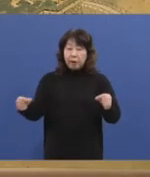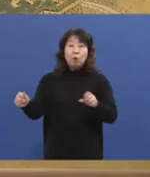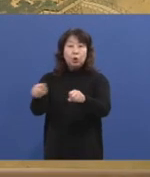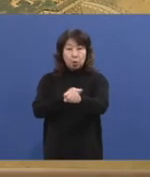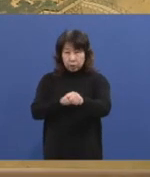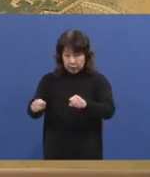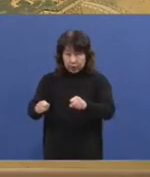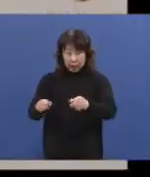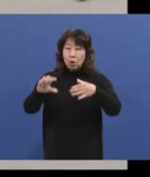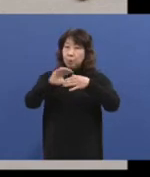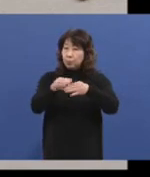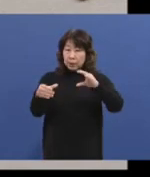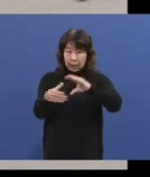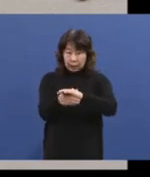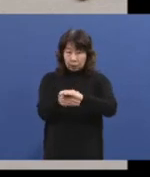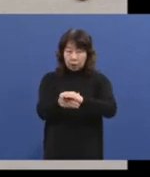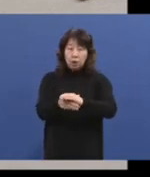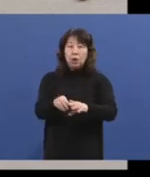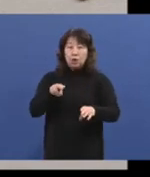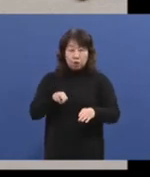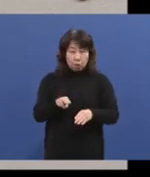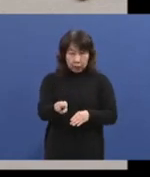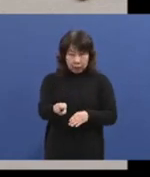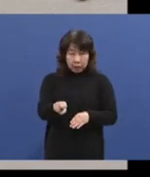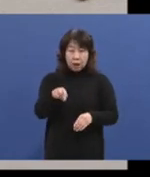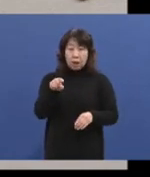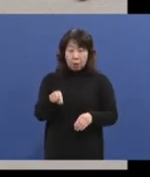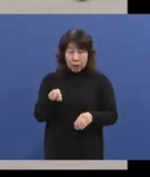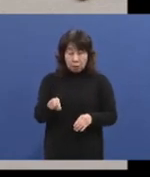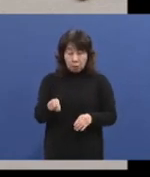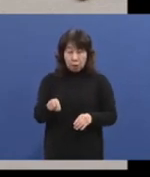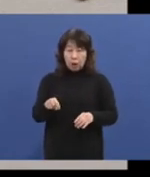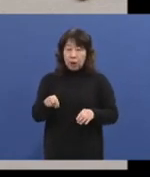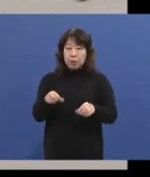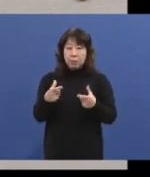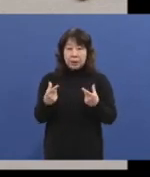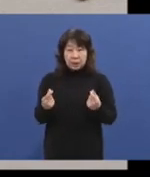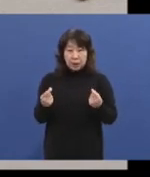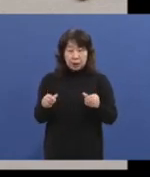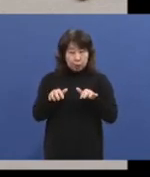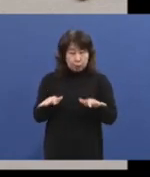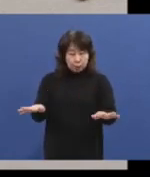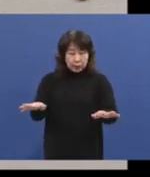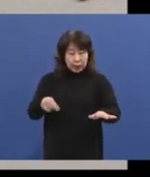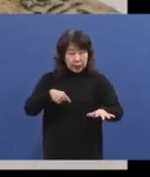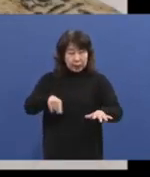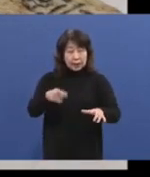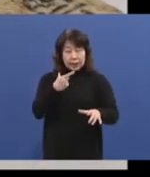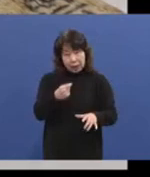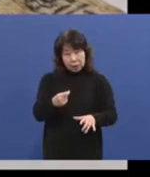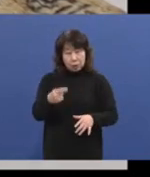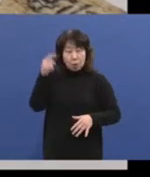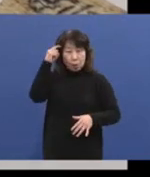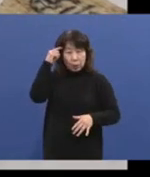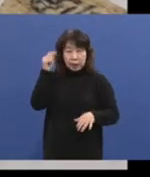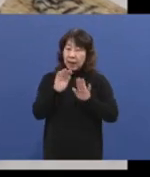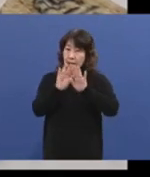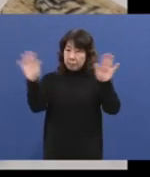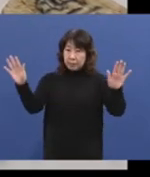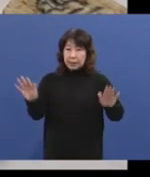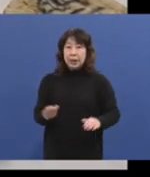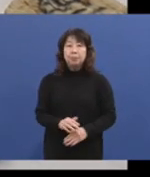の文化でありますこの将棋を高槻でもしっかりと普及していきたいなということで始めさせていただきました。